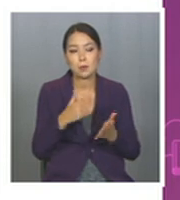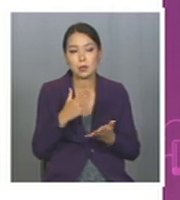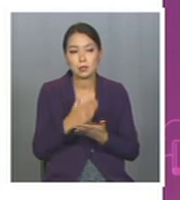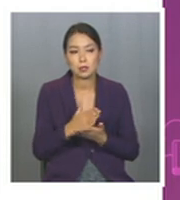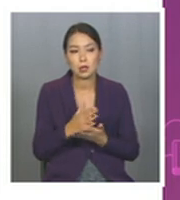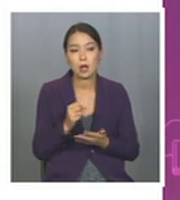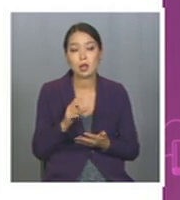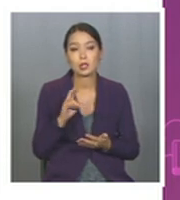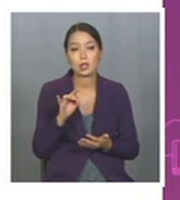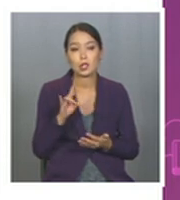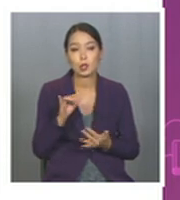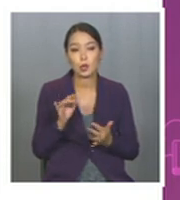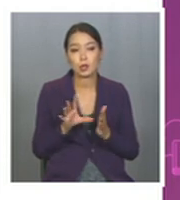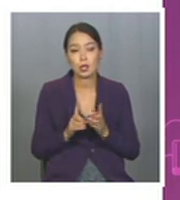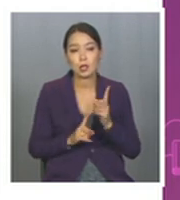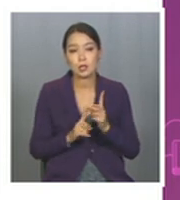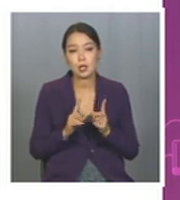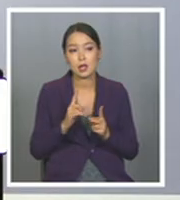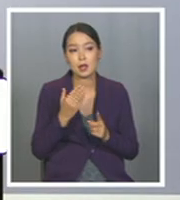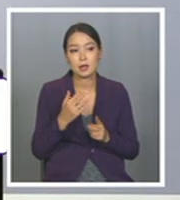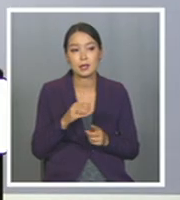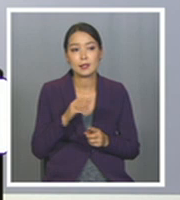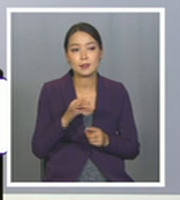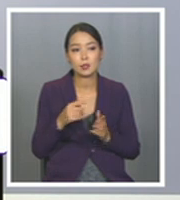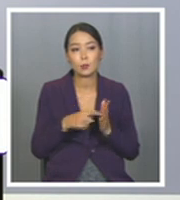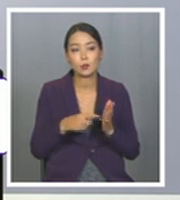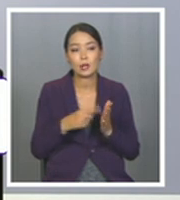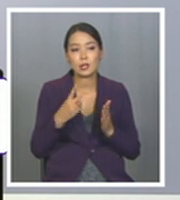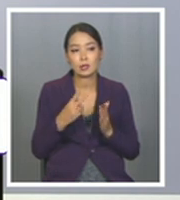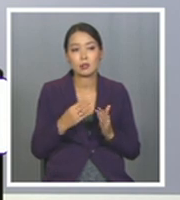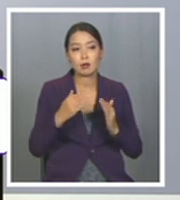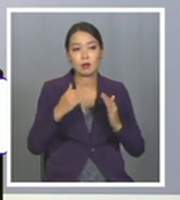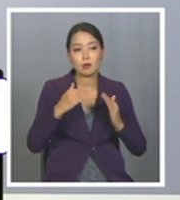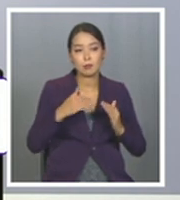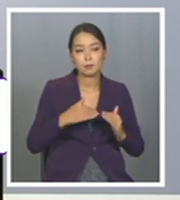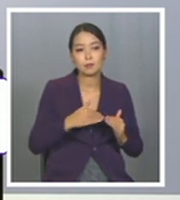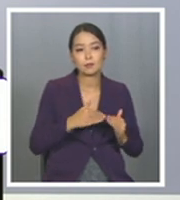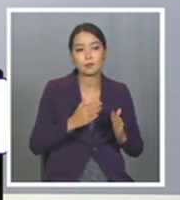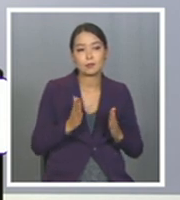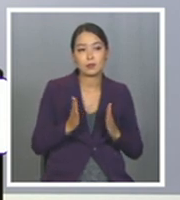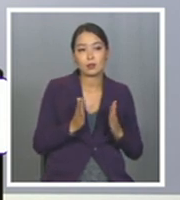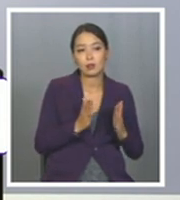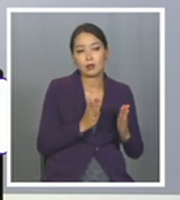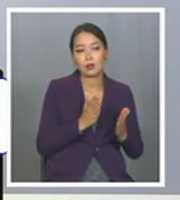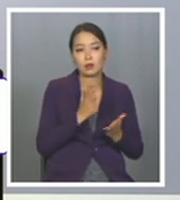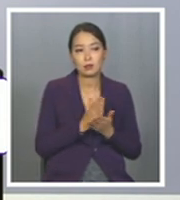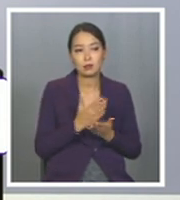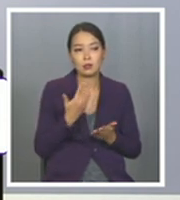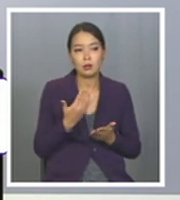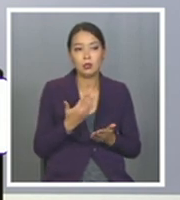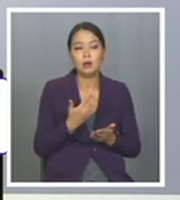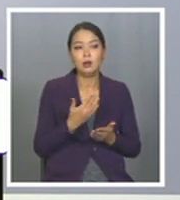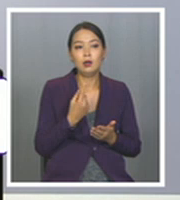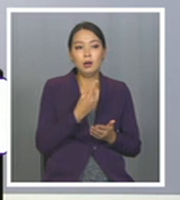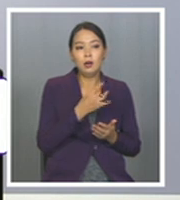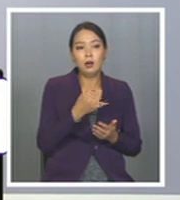kerneu oğan pi bölümgen 2 radianğa alğa jılжуу керек. Енді біз білеміз, бір период ол бізде 2 пи радиан.